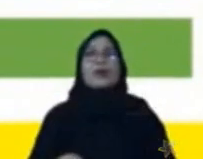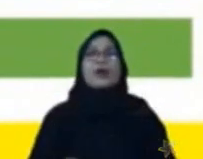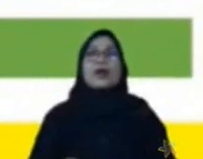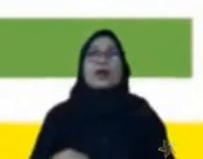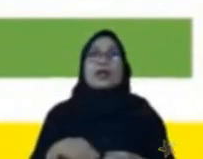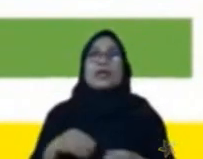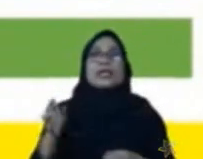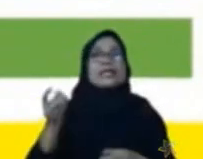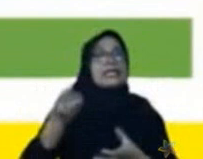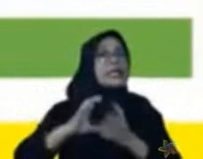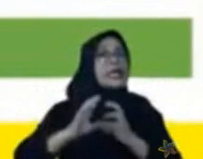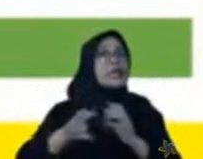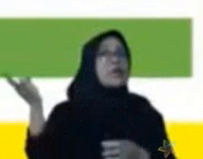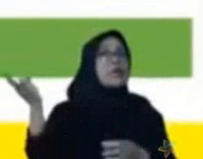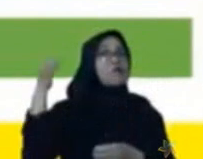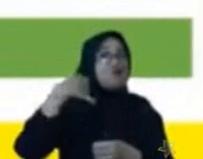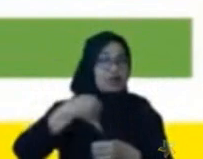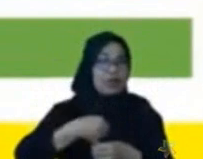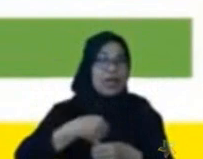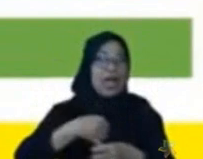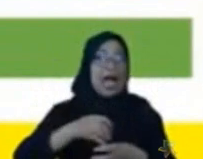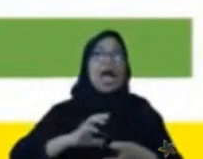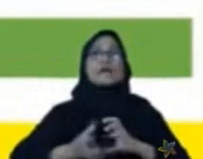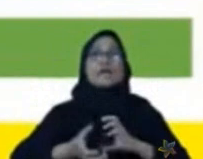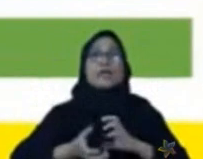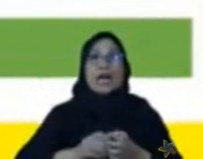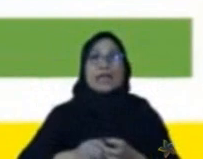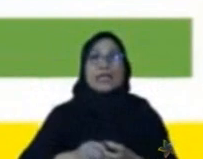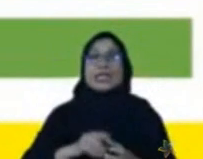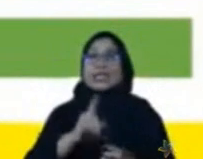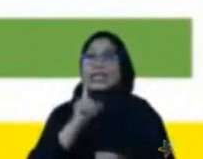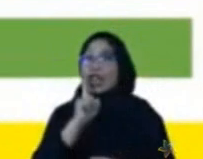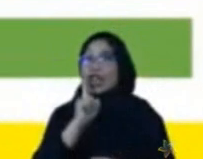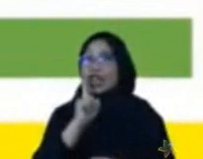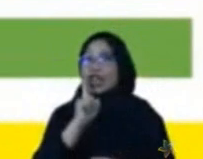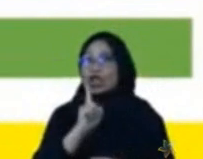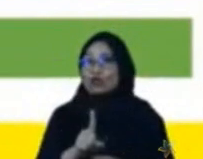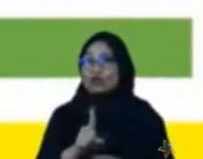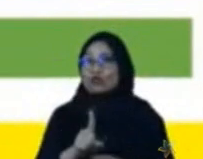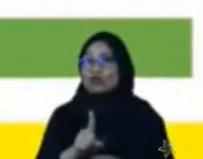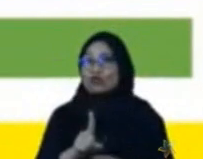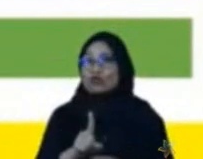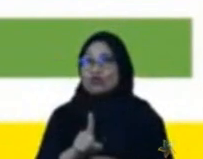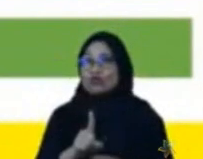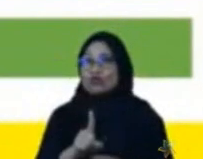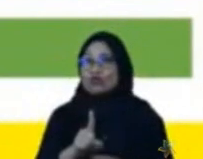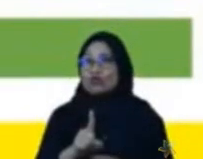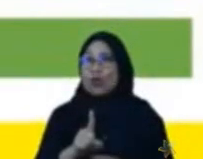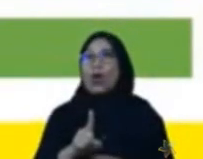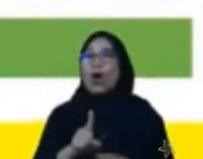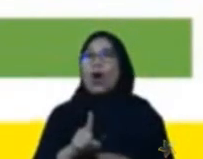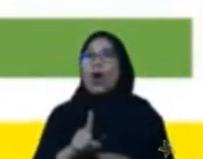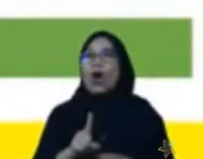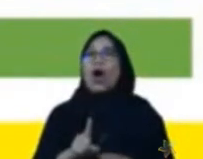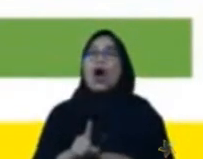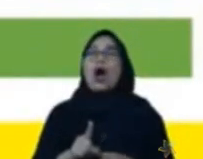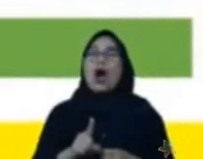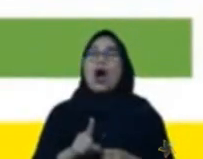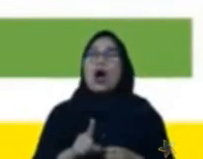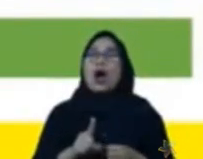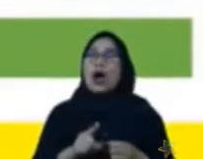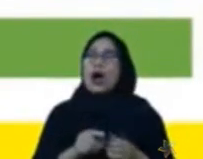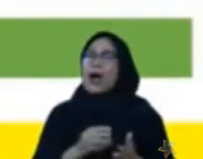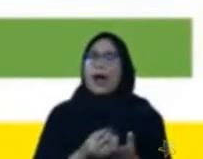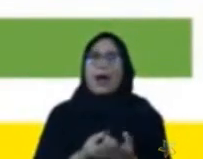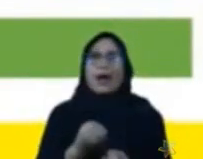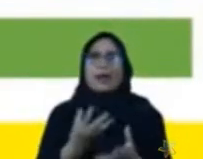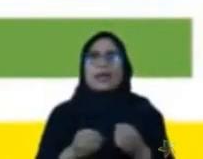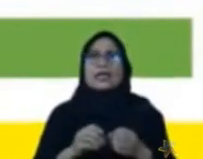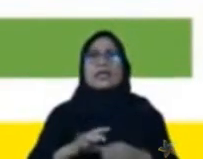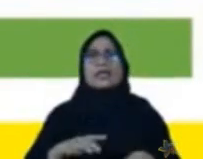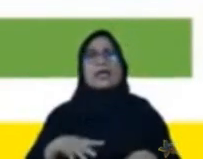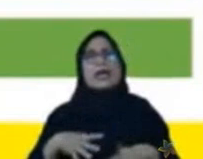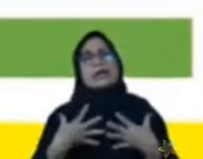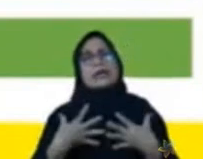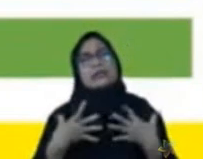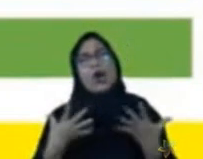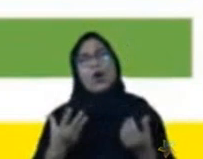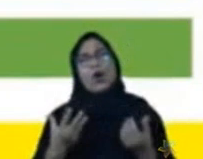itu menjadi salah satu aspek yang sangat dirisaukan oleh para wali